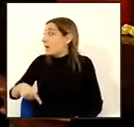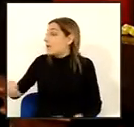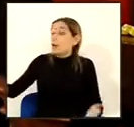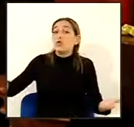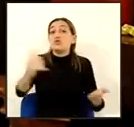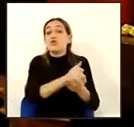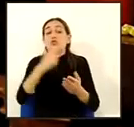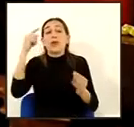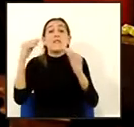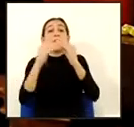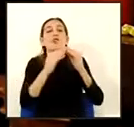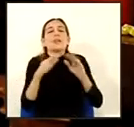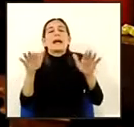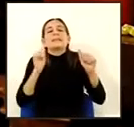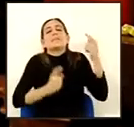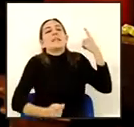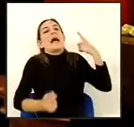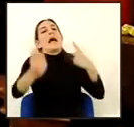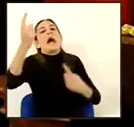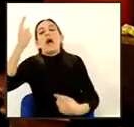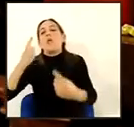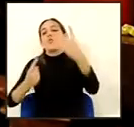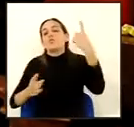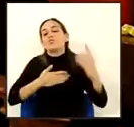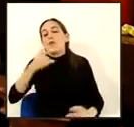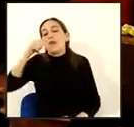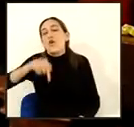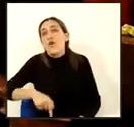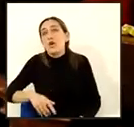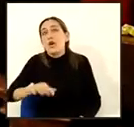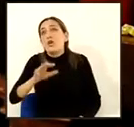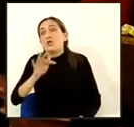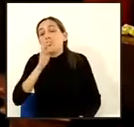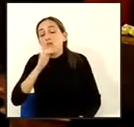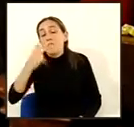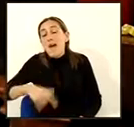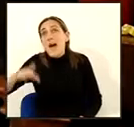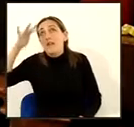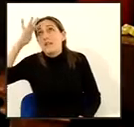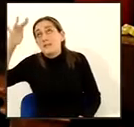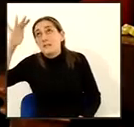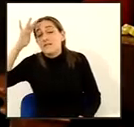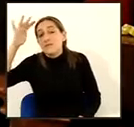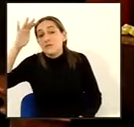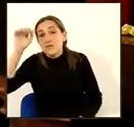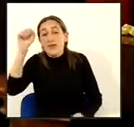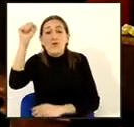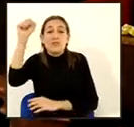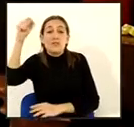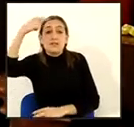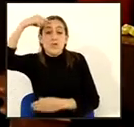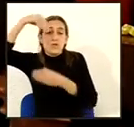exceptuant alguns que jo crec que avui encara porten la ideologia del marxisme i el comunisme dintre de